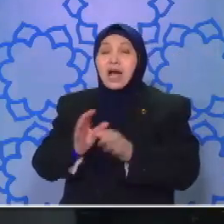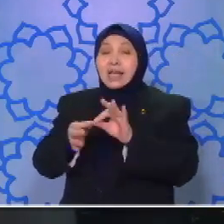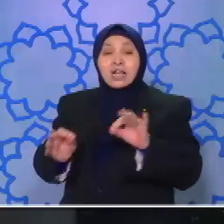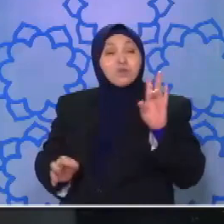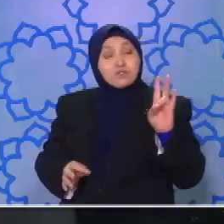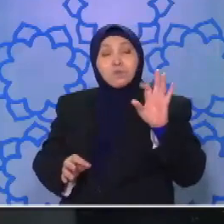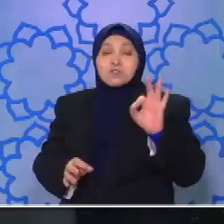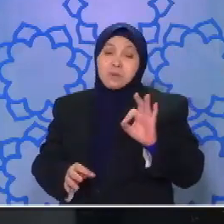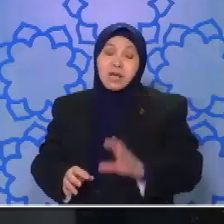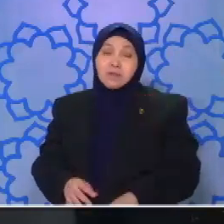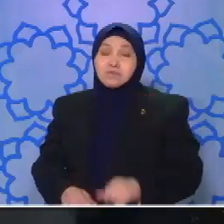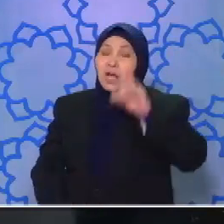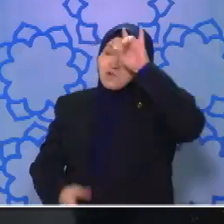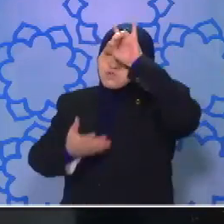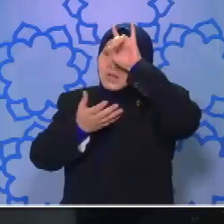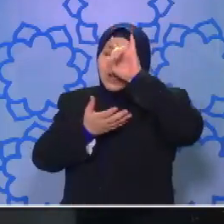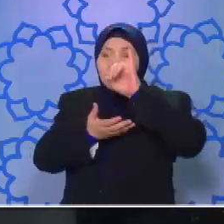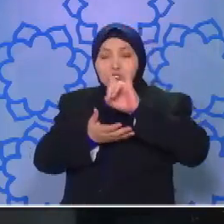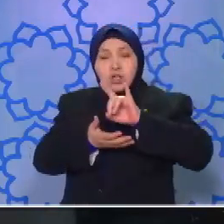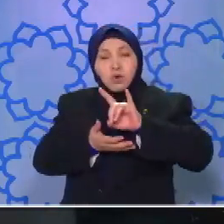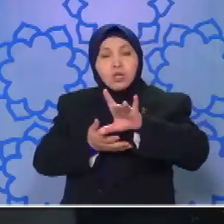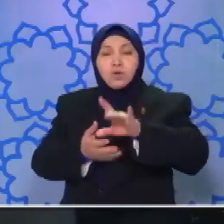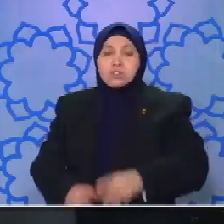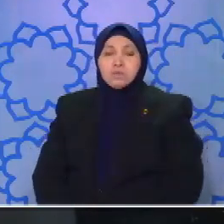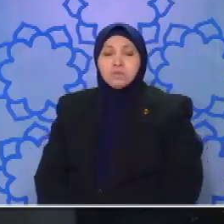79. A'udzubillahi minasyaitanirrajim.